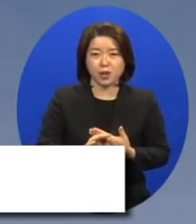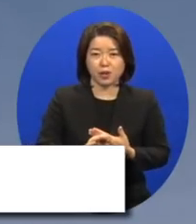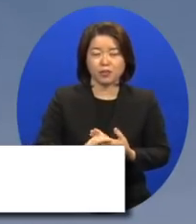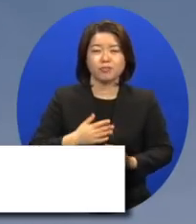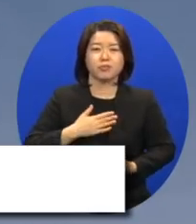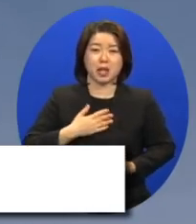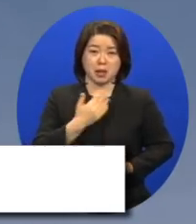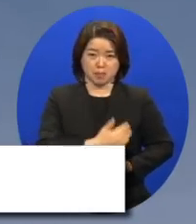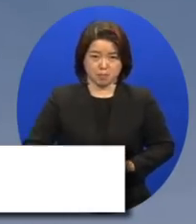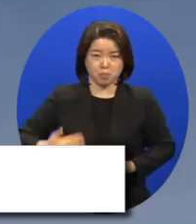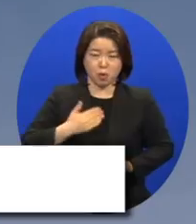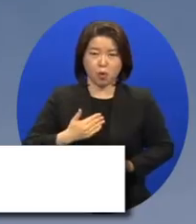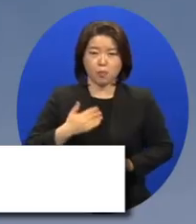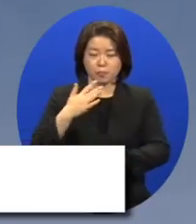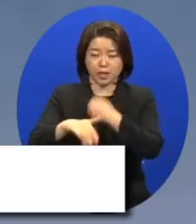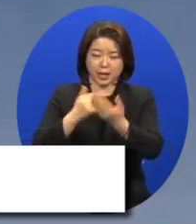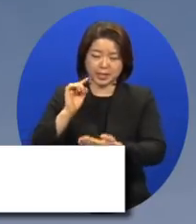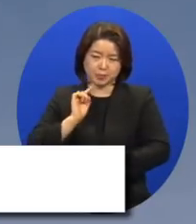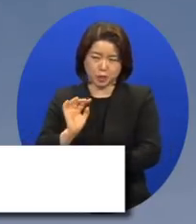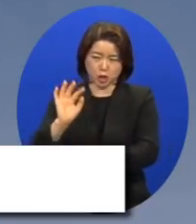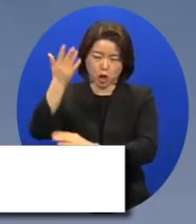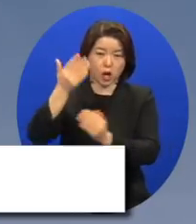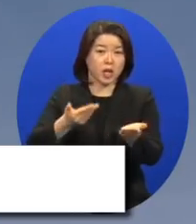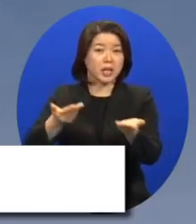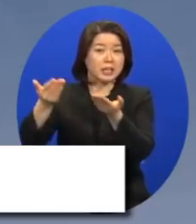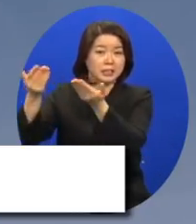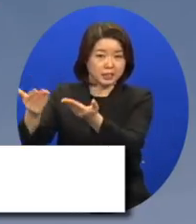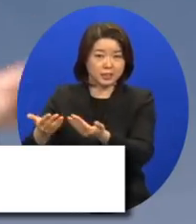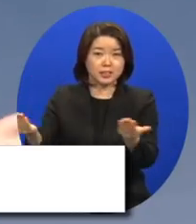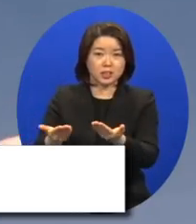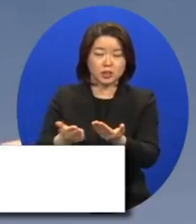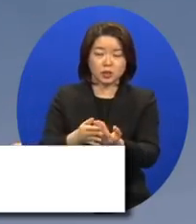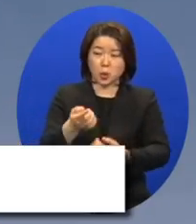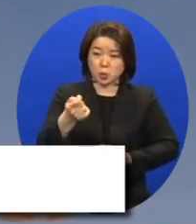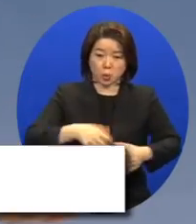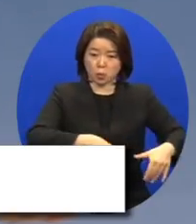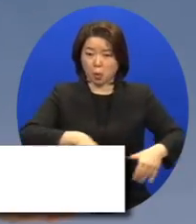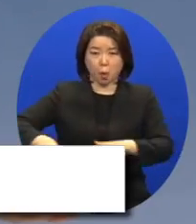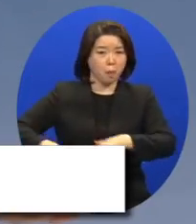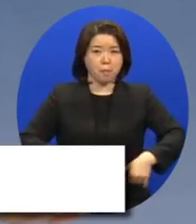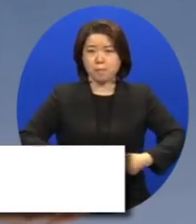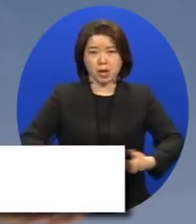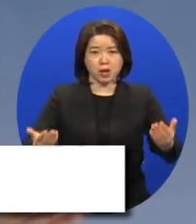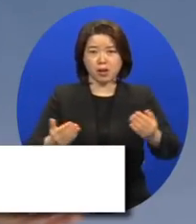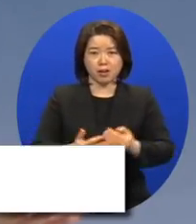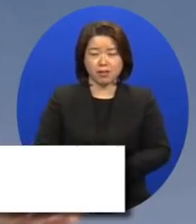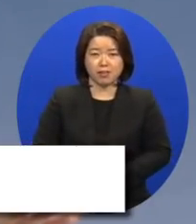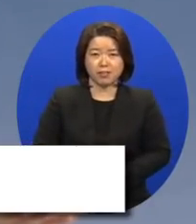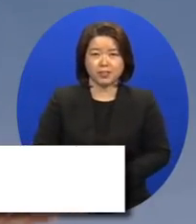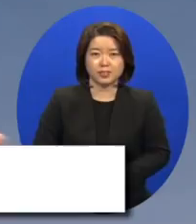몸을 하나님을 영화롭게 하는 일에 드리는 일에 조금도 주저할 것이 없습니다